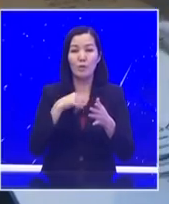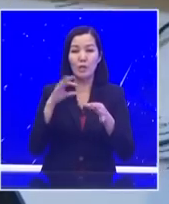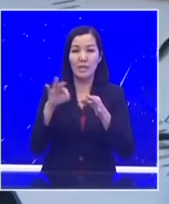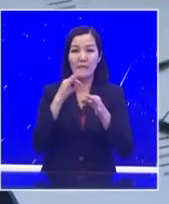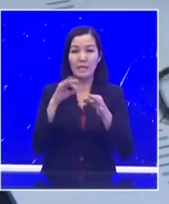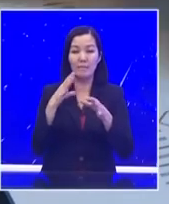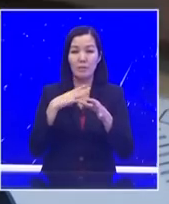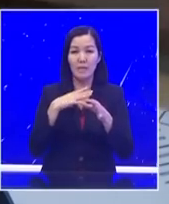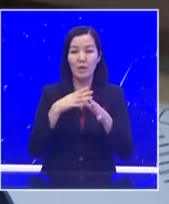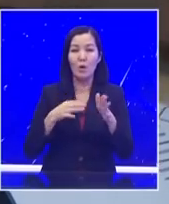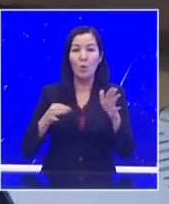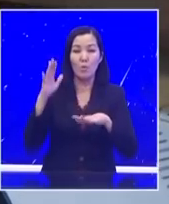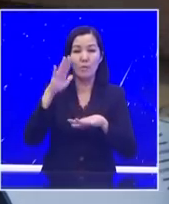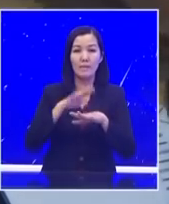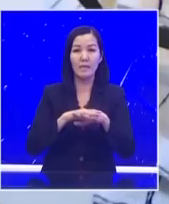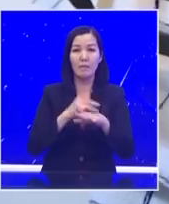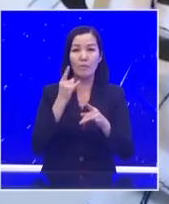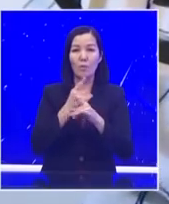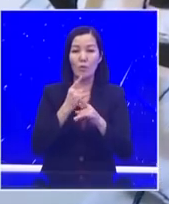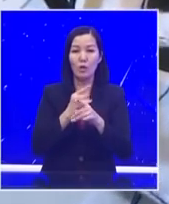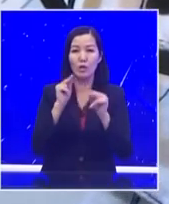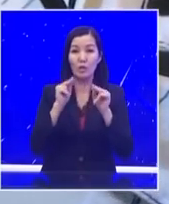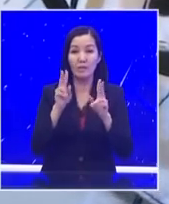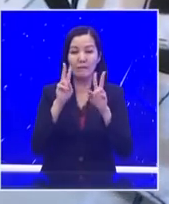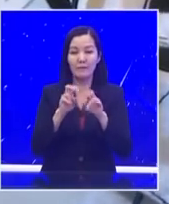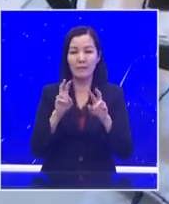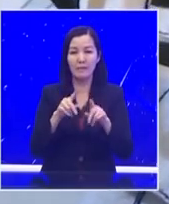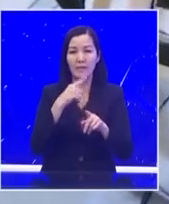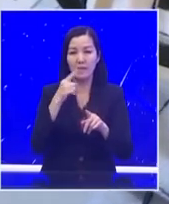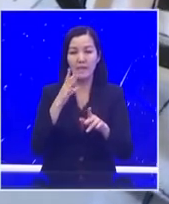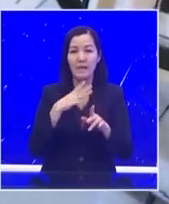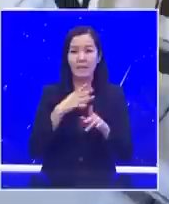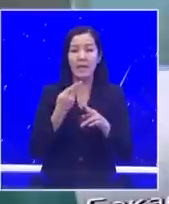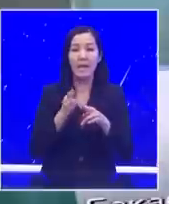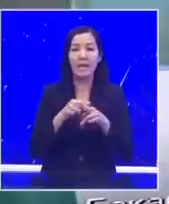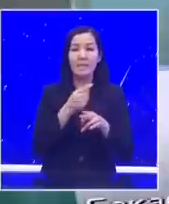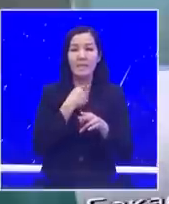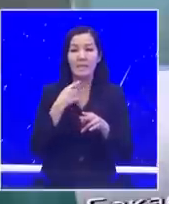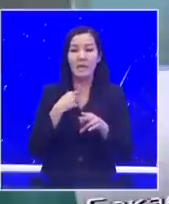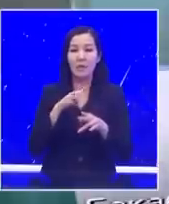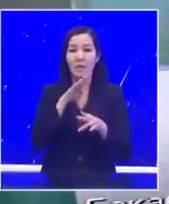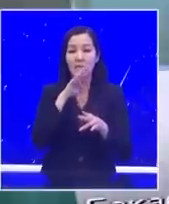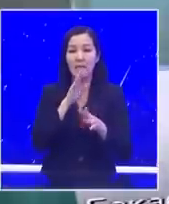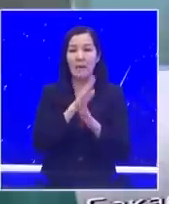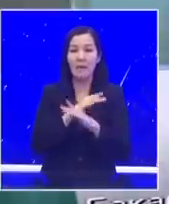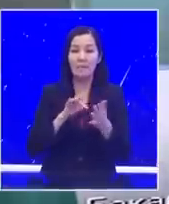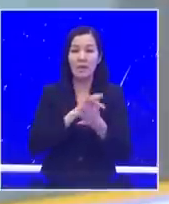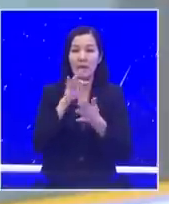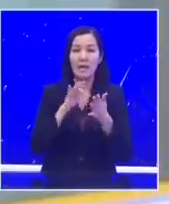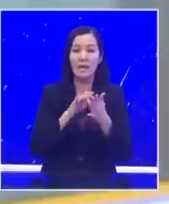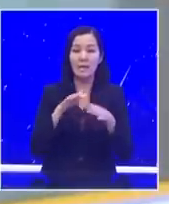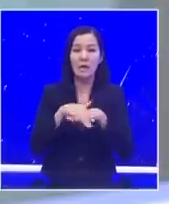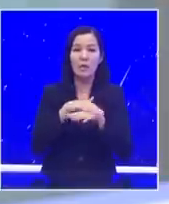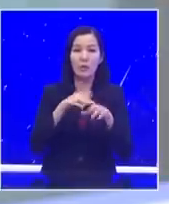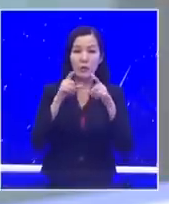деп сендірді. Амандық Баталов өтірік шындығын тексеретіндігін айтты. Әсіресе Талдықорған, Текелі, Қапшағай қалаларында